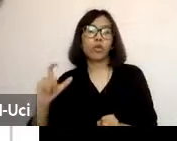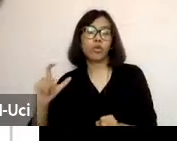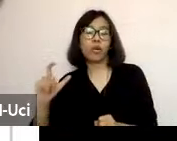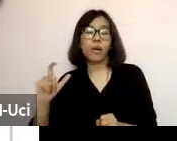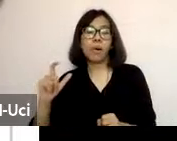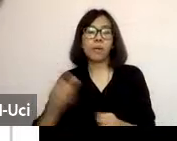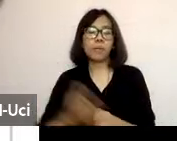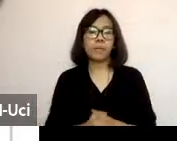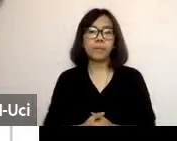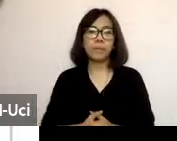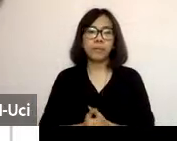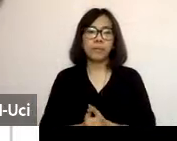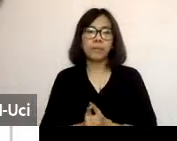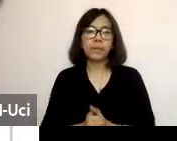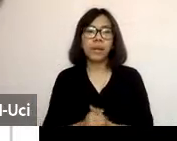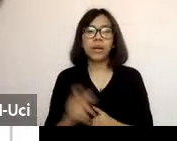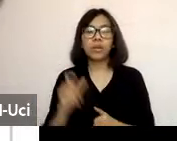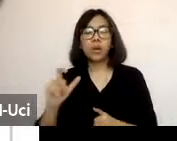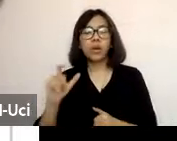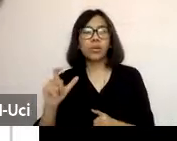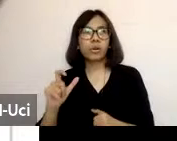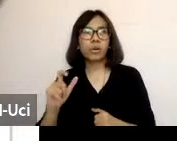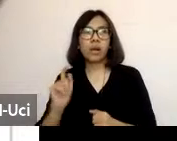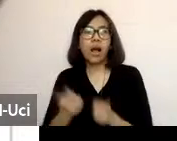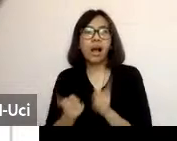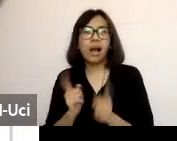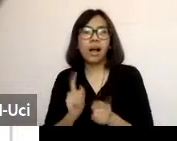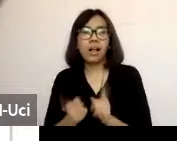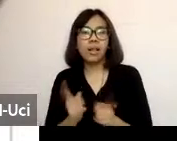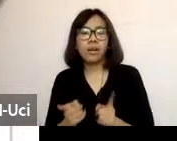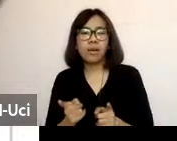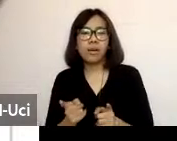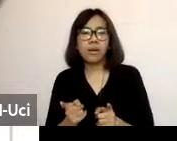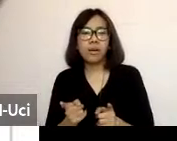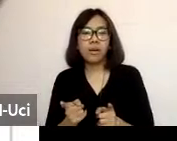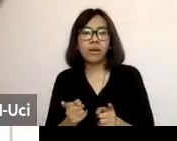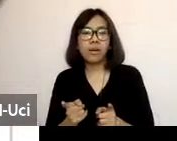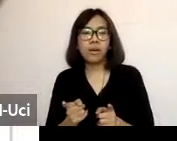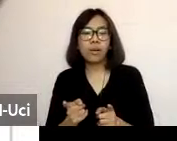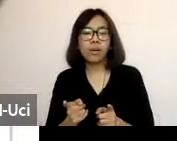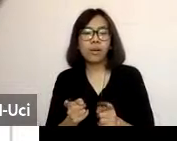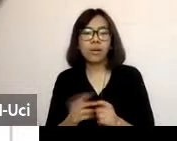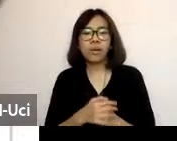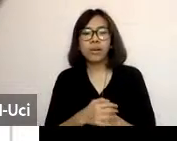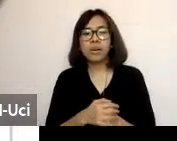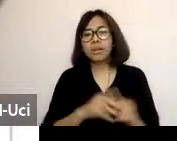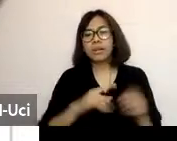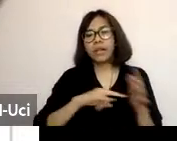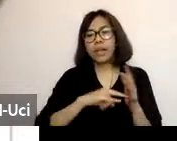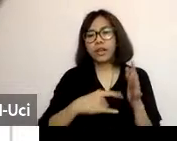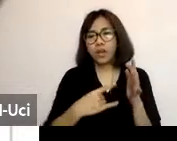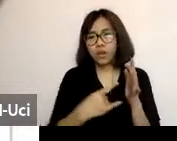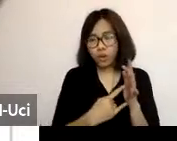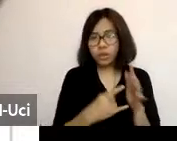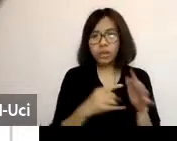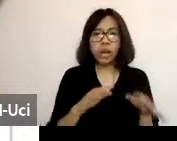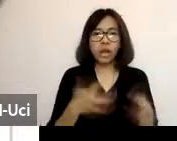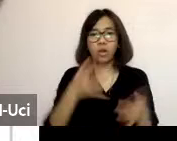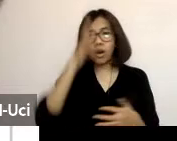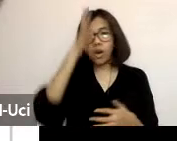tidak apa namanya tidak kemudian eh apa adopsi digitalnya The user secara